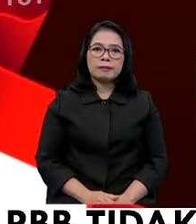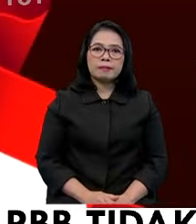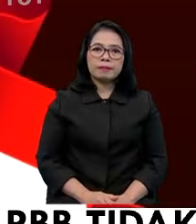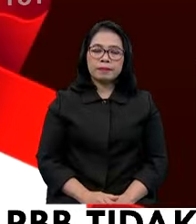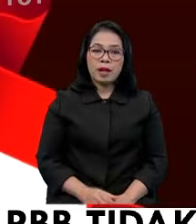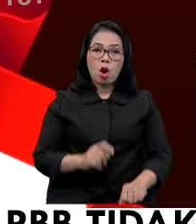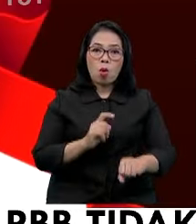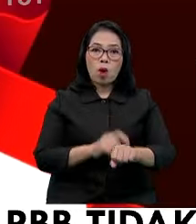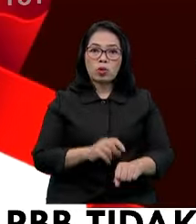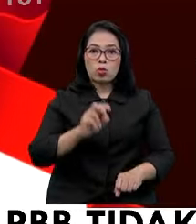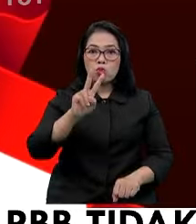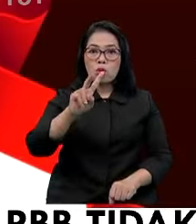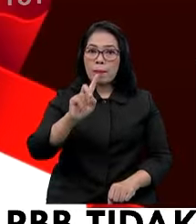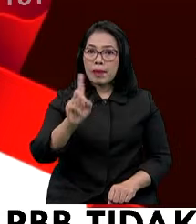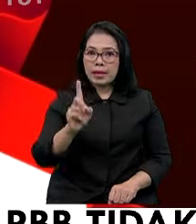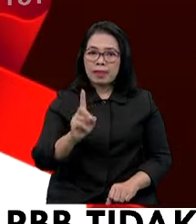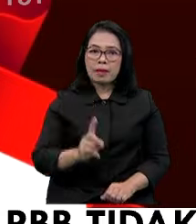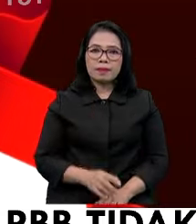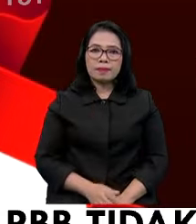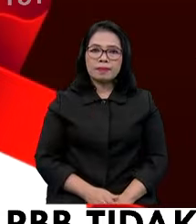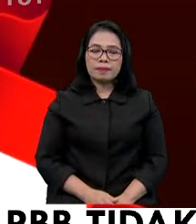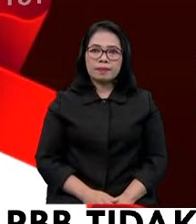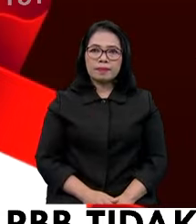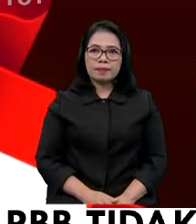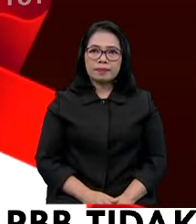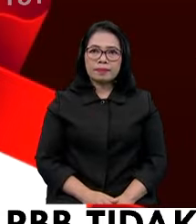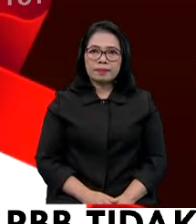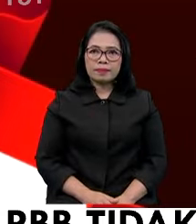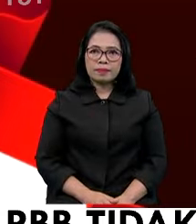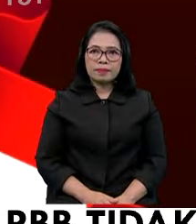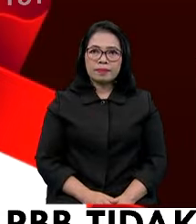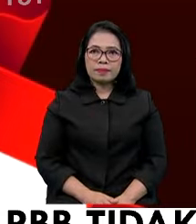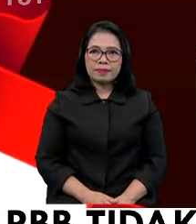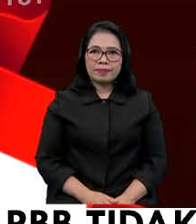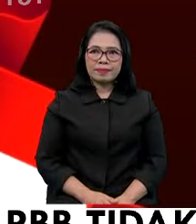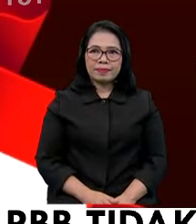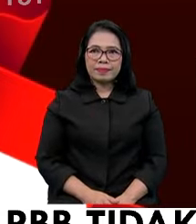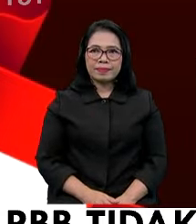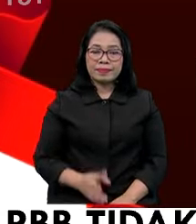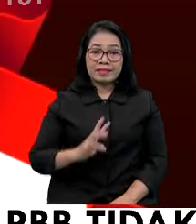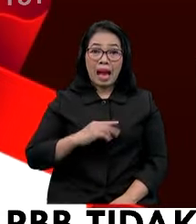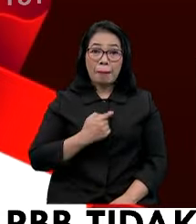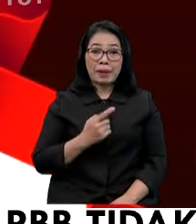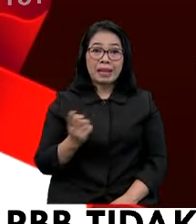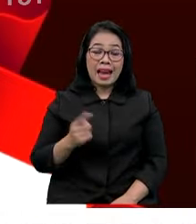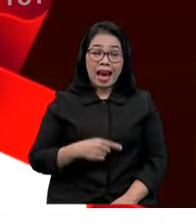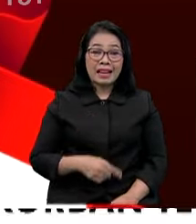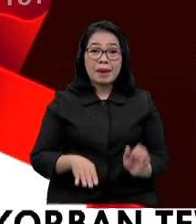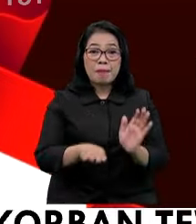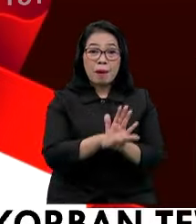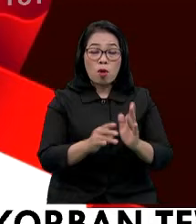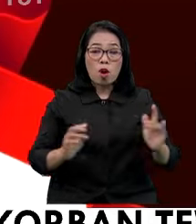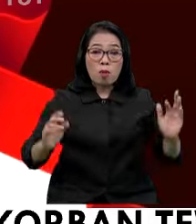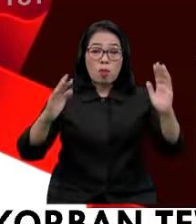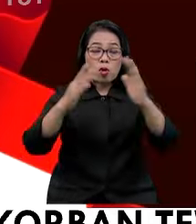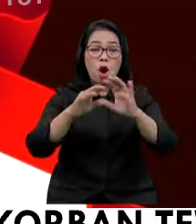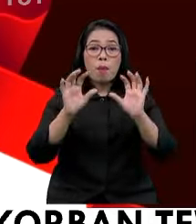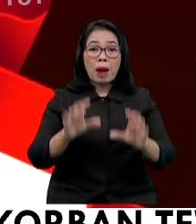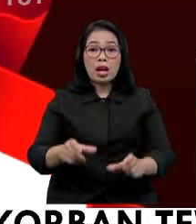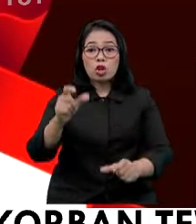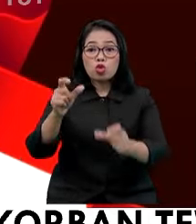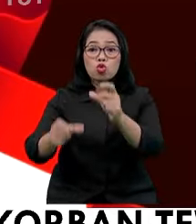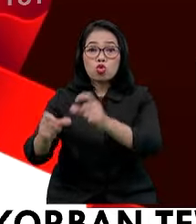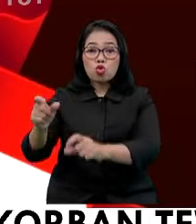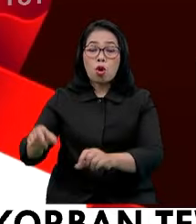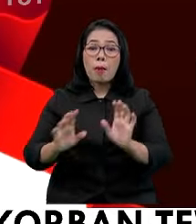anda 2 menit tentu kita di Papua pegunungan Banyak suku banyak agama dan